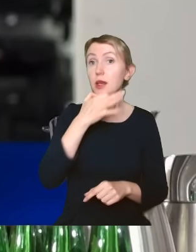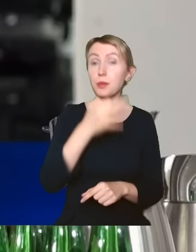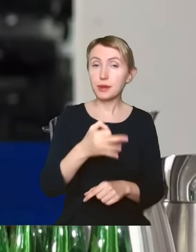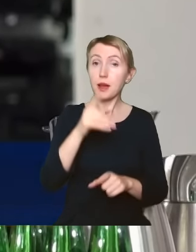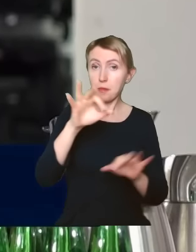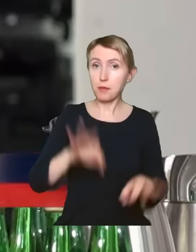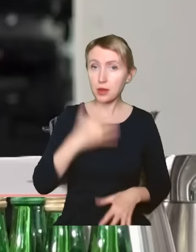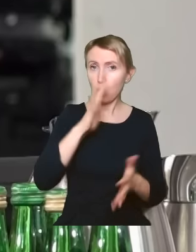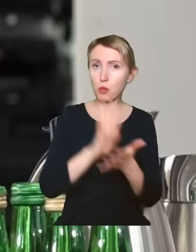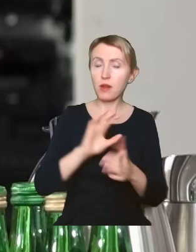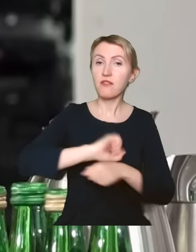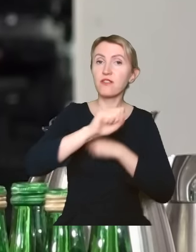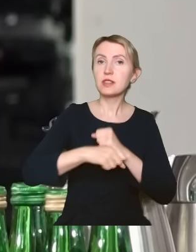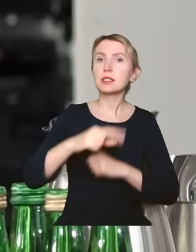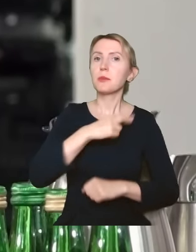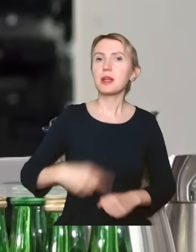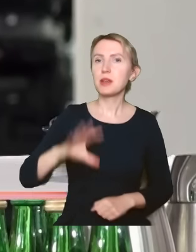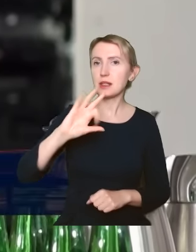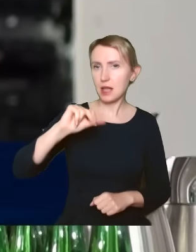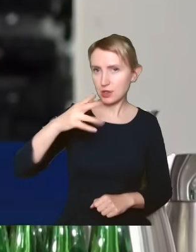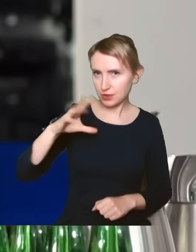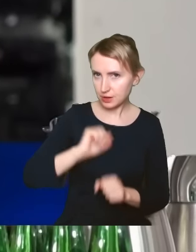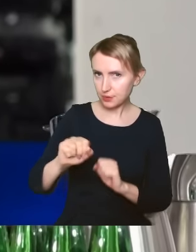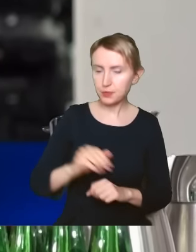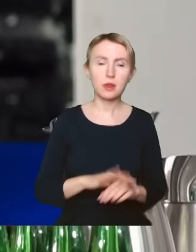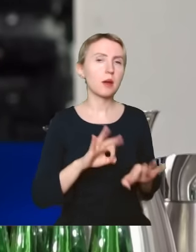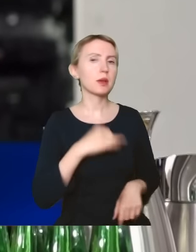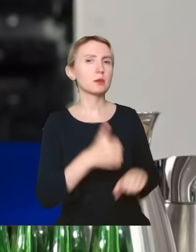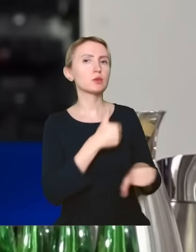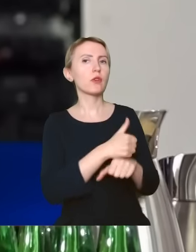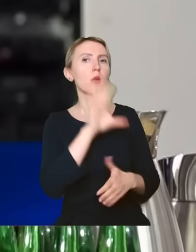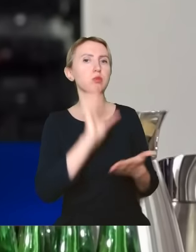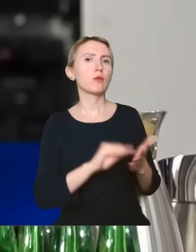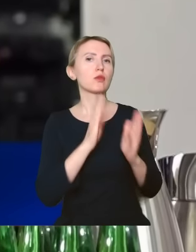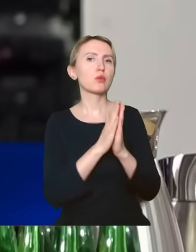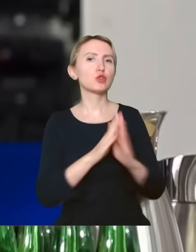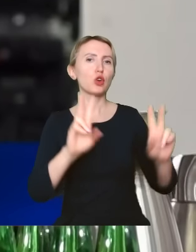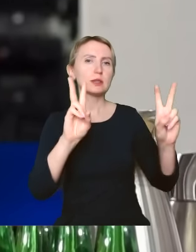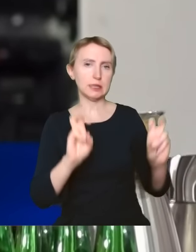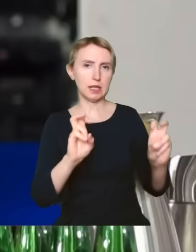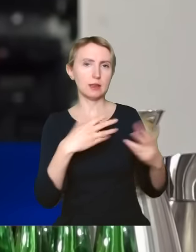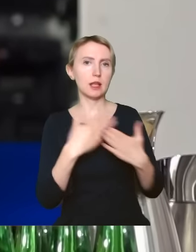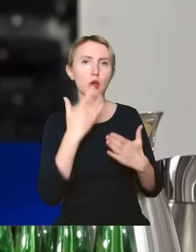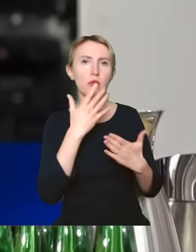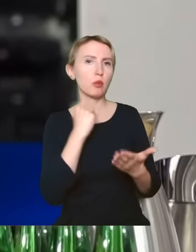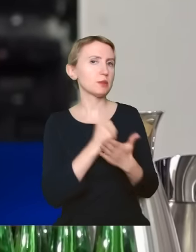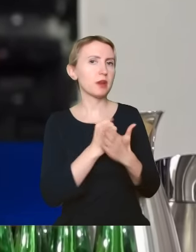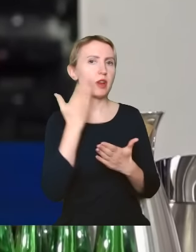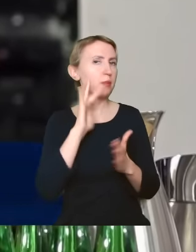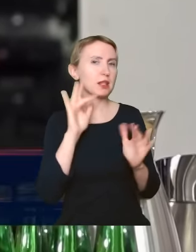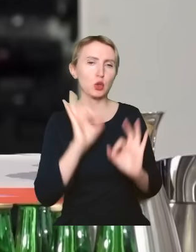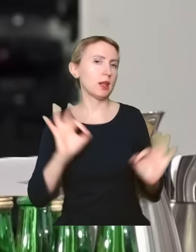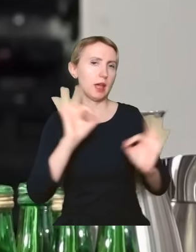opinię wicepremiera Sasina. Panie przewodniczący, powtórzę moją prośbę o cytat, dlatego że mówimy o sprawach bardzo wrażliwych